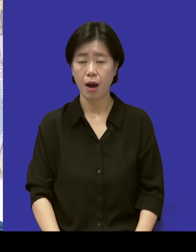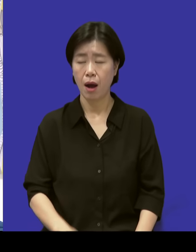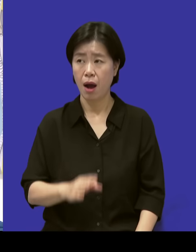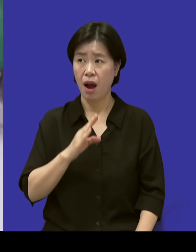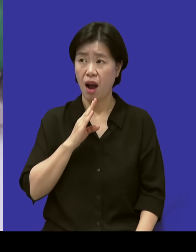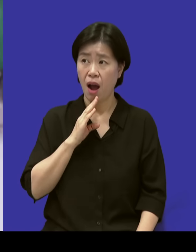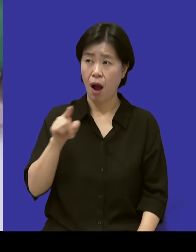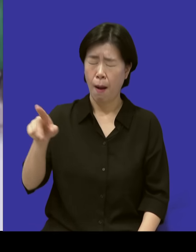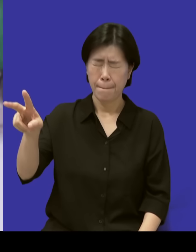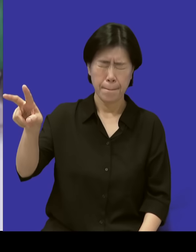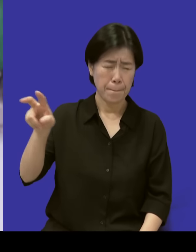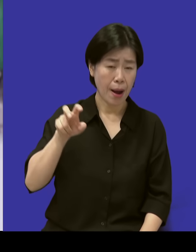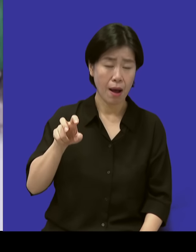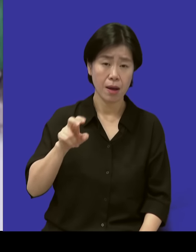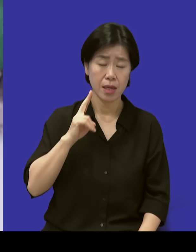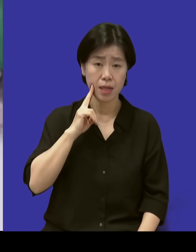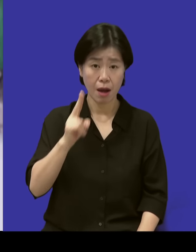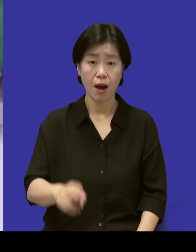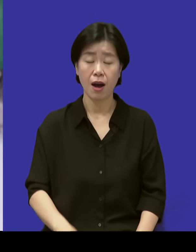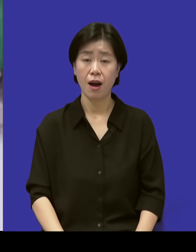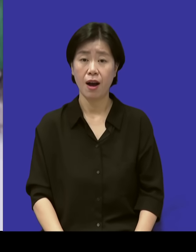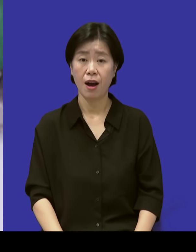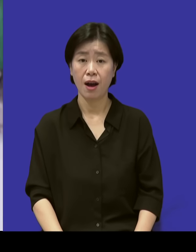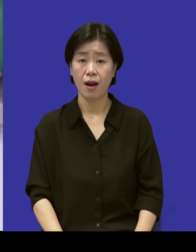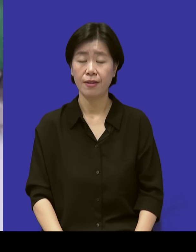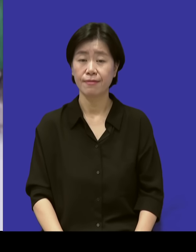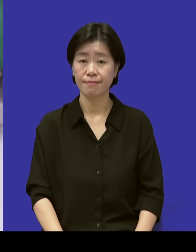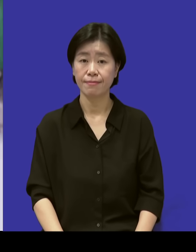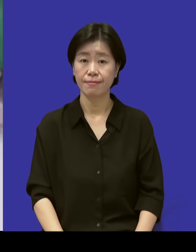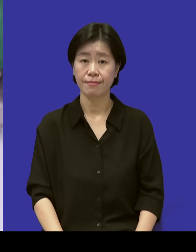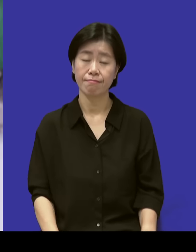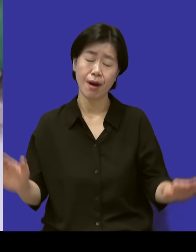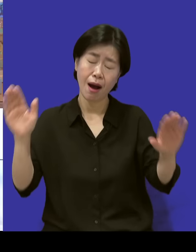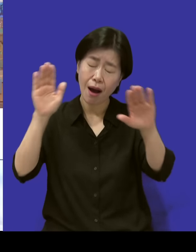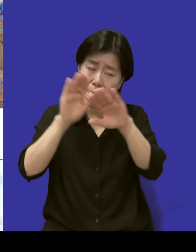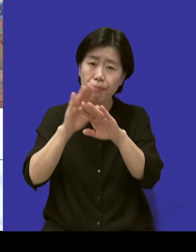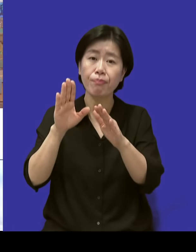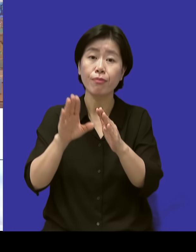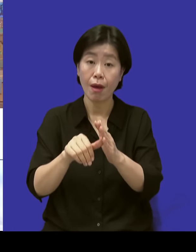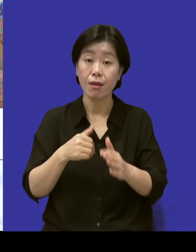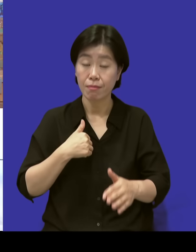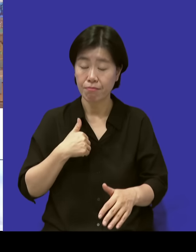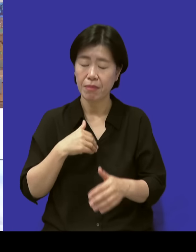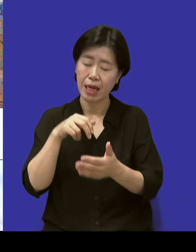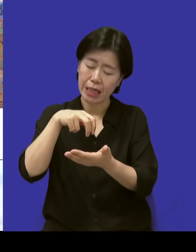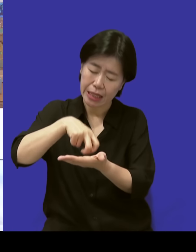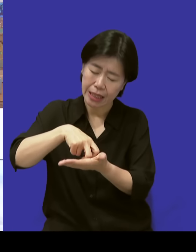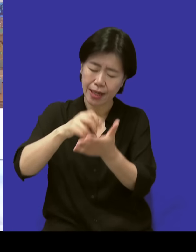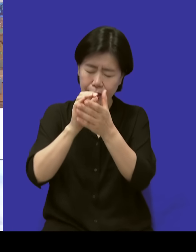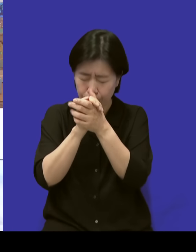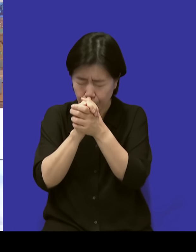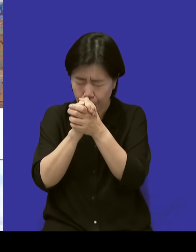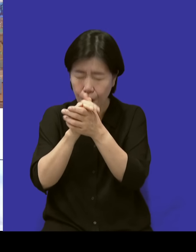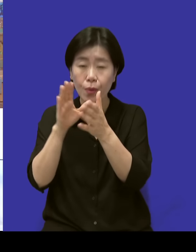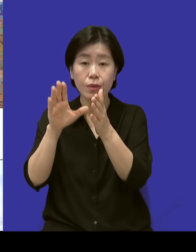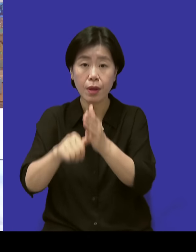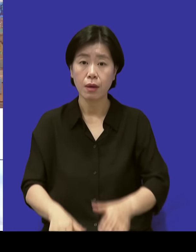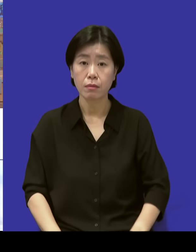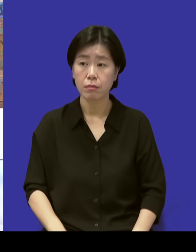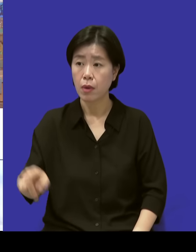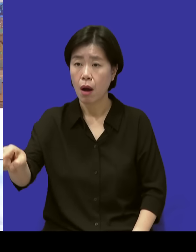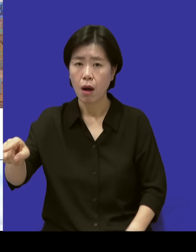미워지는 거예요. 네. 미워지는데 이제 밤에 이제 기도를 하려고 이제 무릎을 꿇었는데 이 사람을